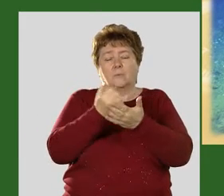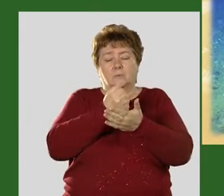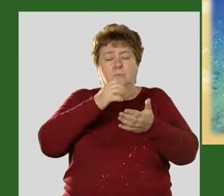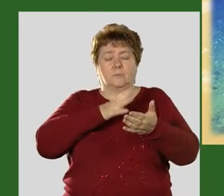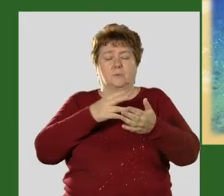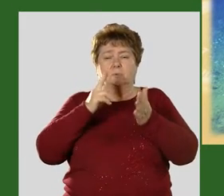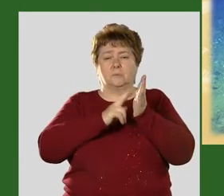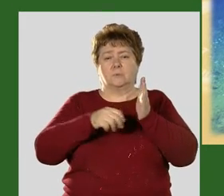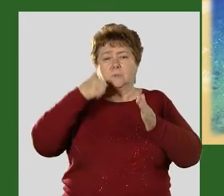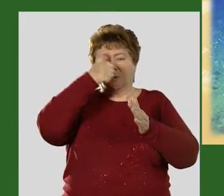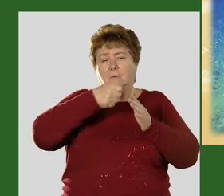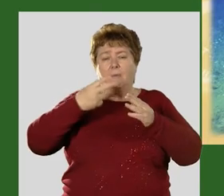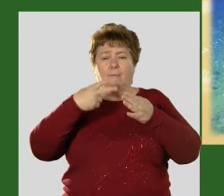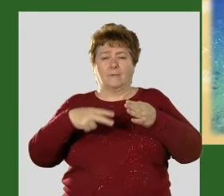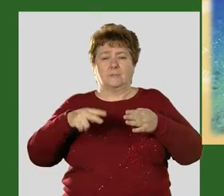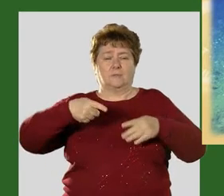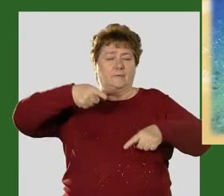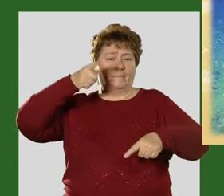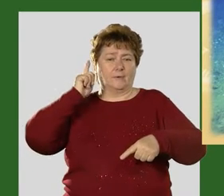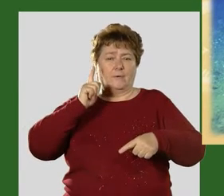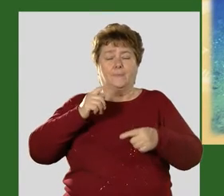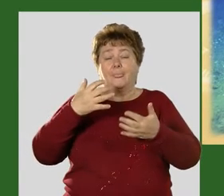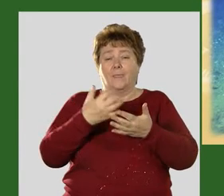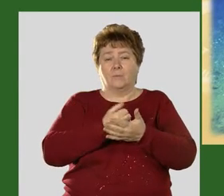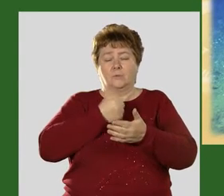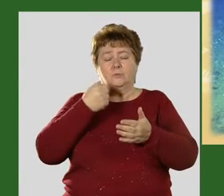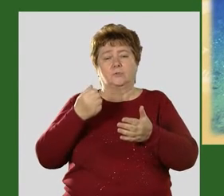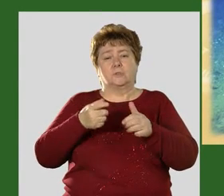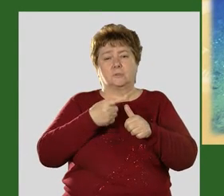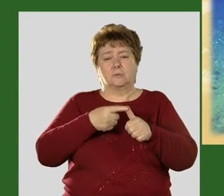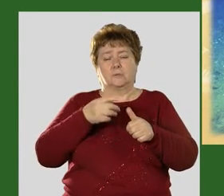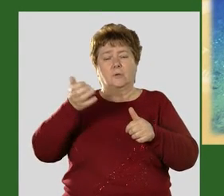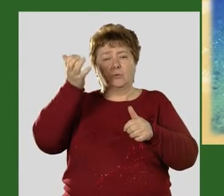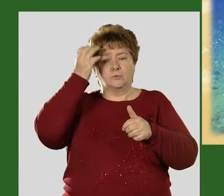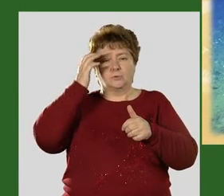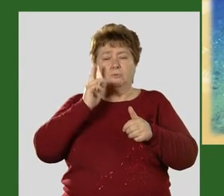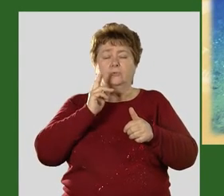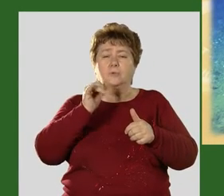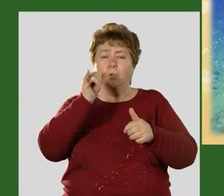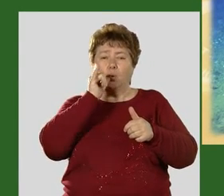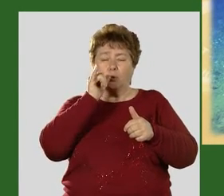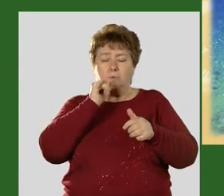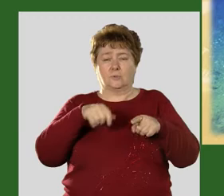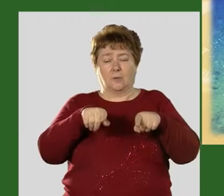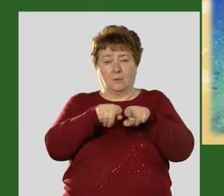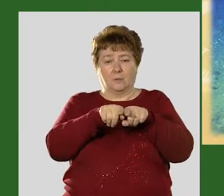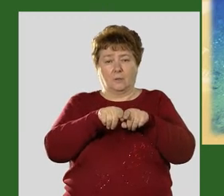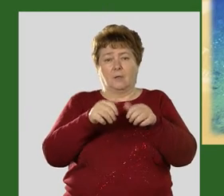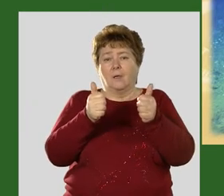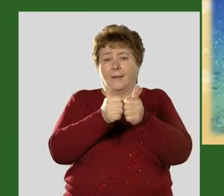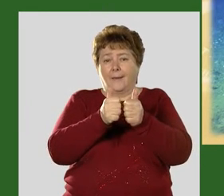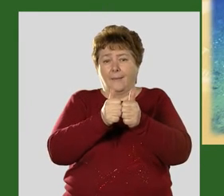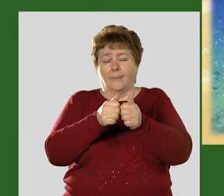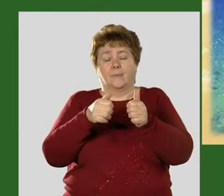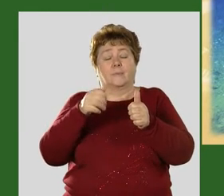обнаружены в 70-х годах XX века и получили название «черные курильщики». Рядом с